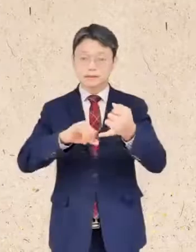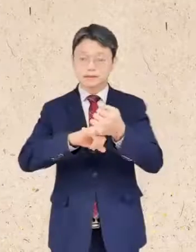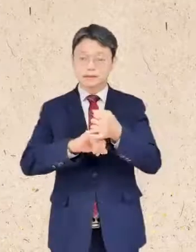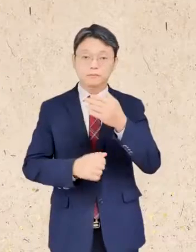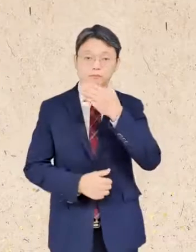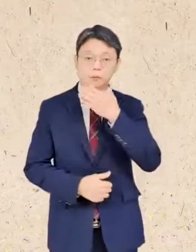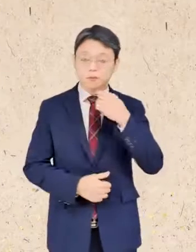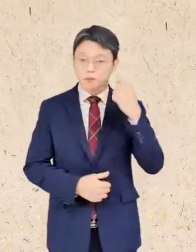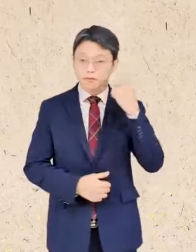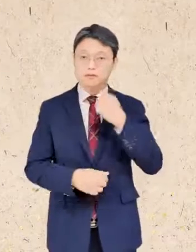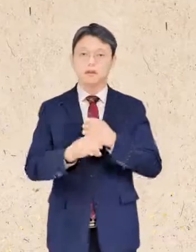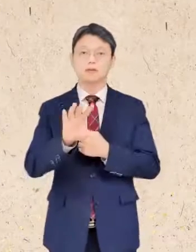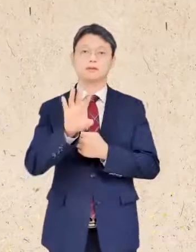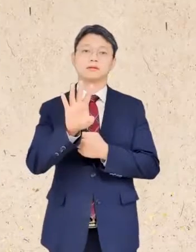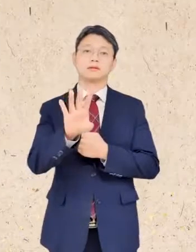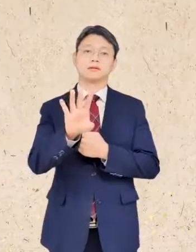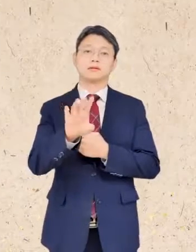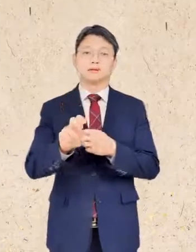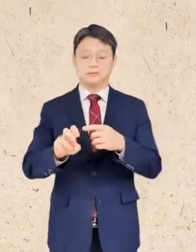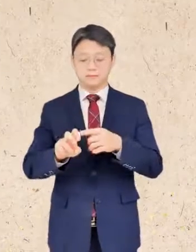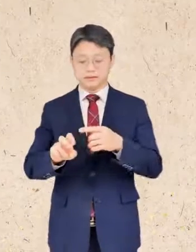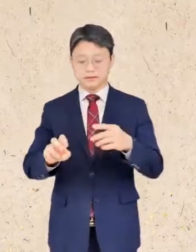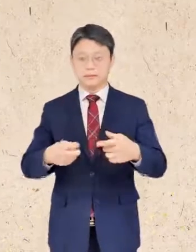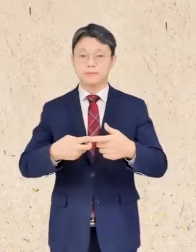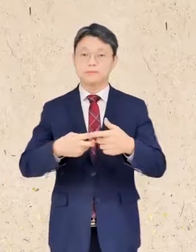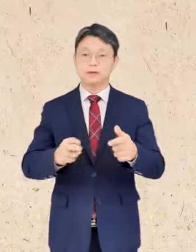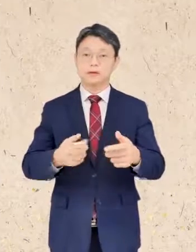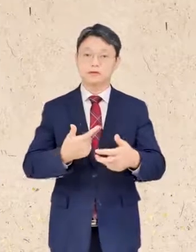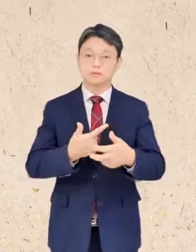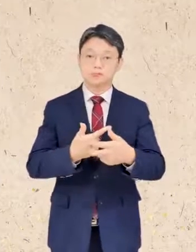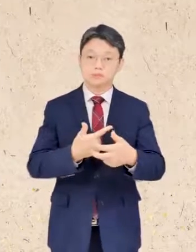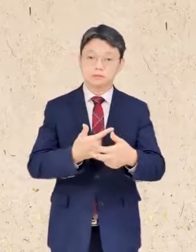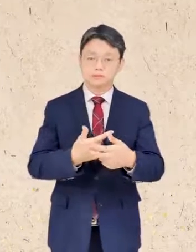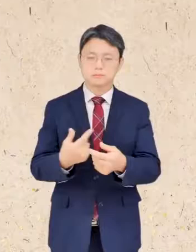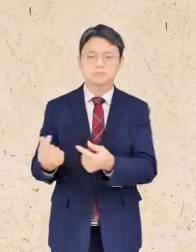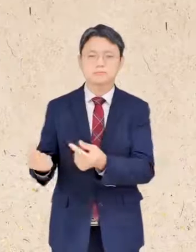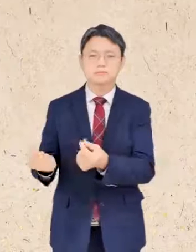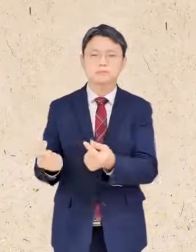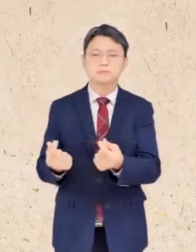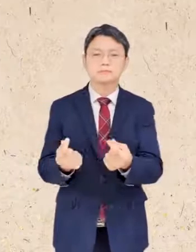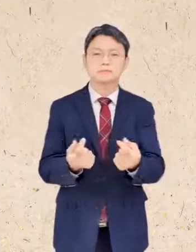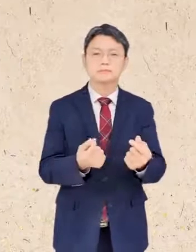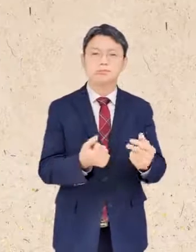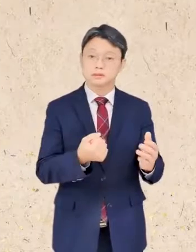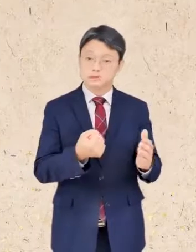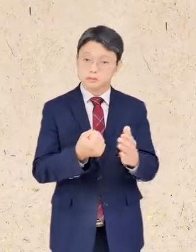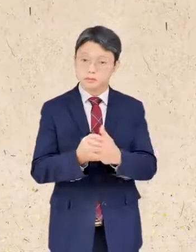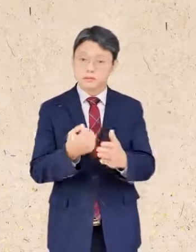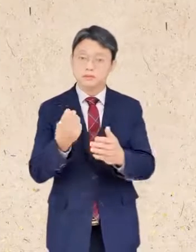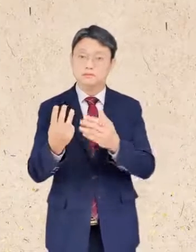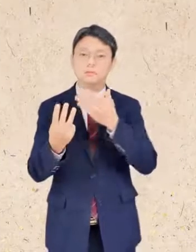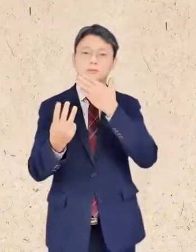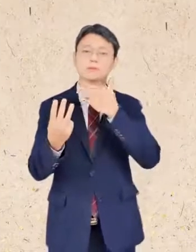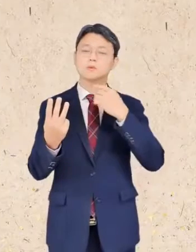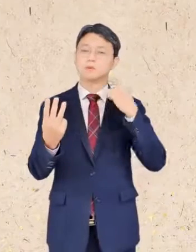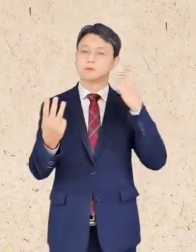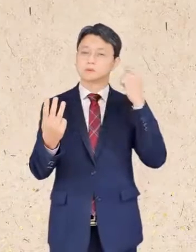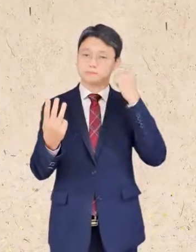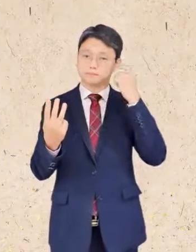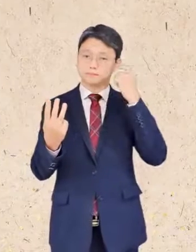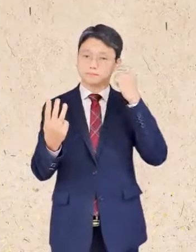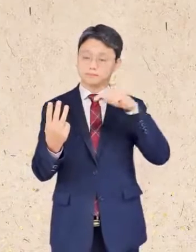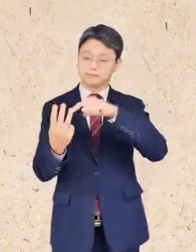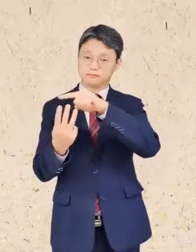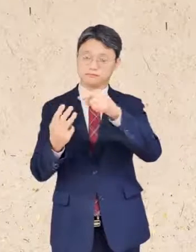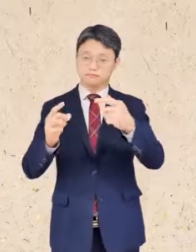신약에는 4개의 복음서가 등장합니다. 그중에 마태, 마가, 누가복음은 같은 관점에서 기록되었다고 하여 공관복음이라고 말을